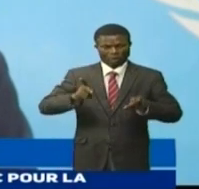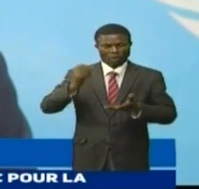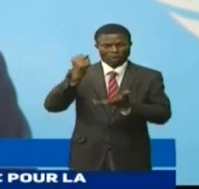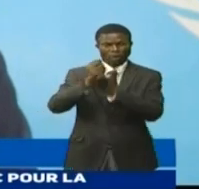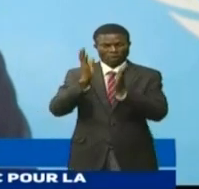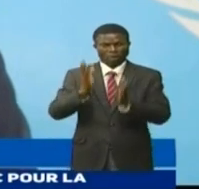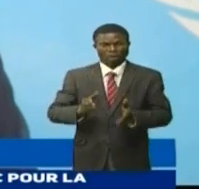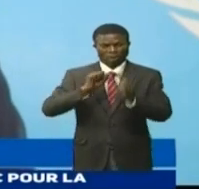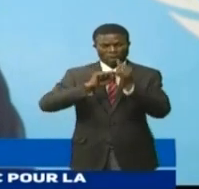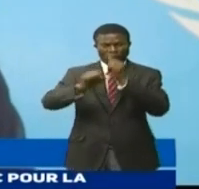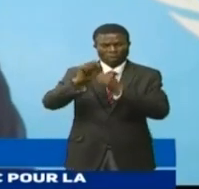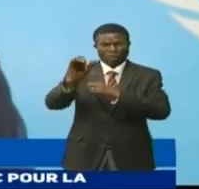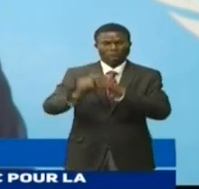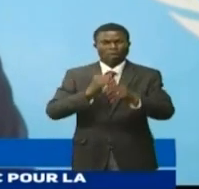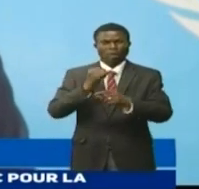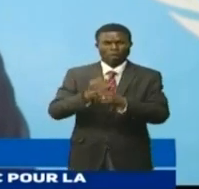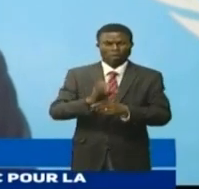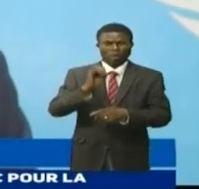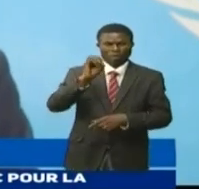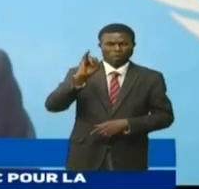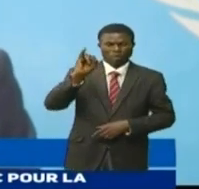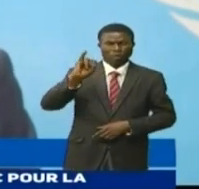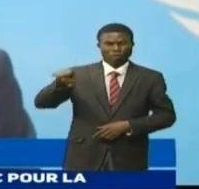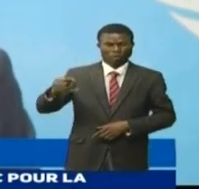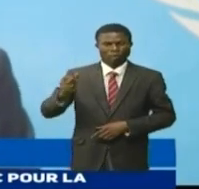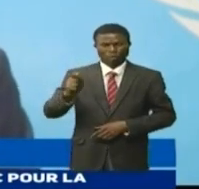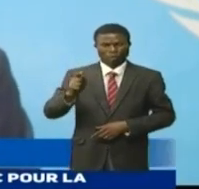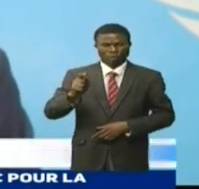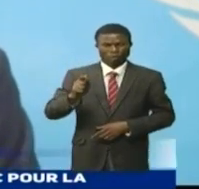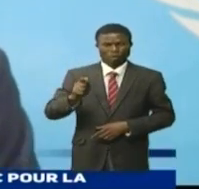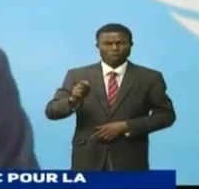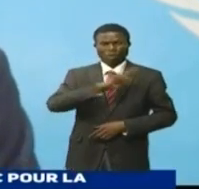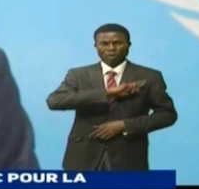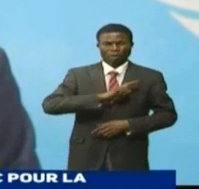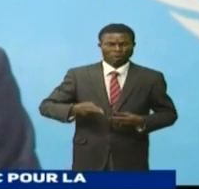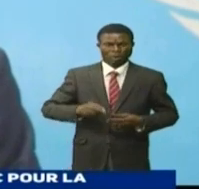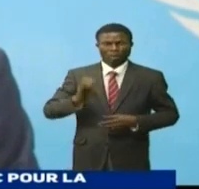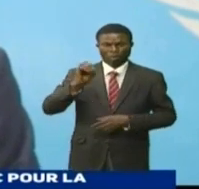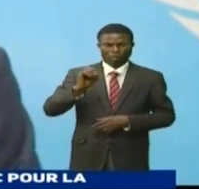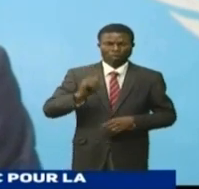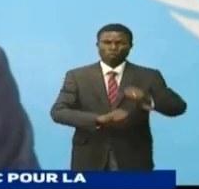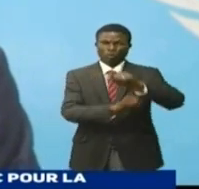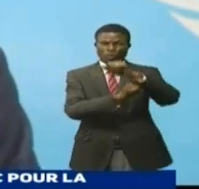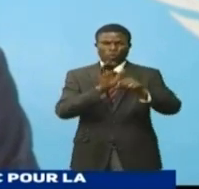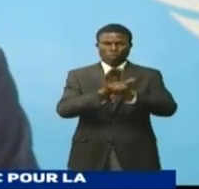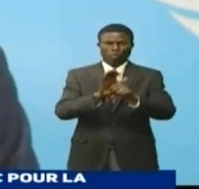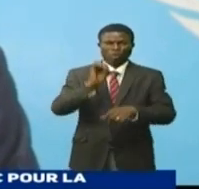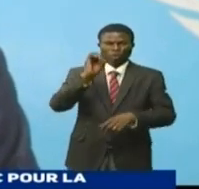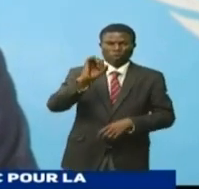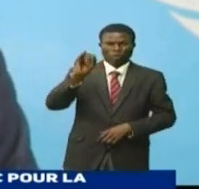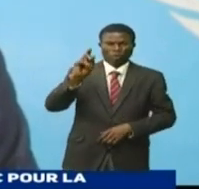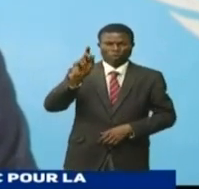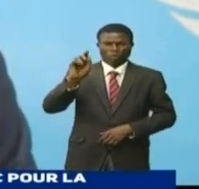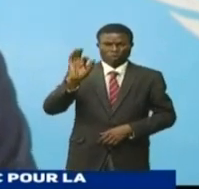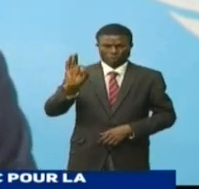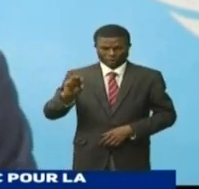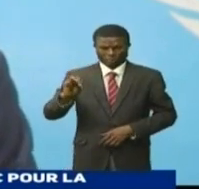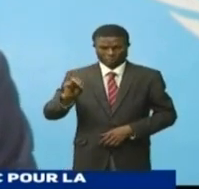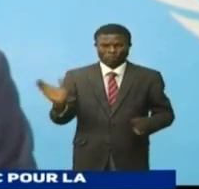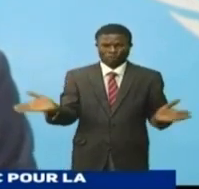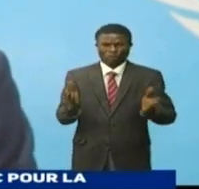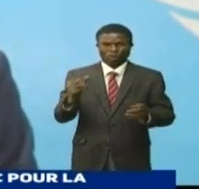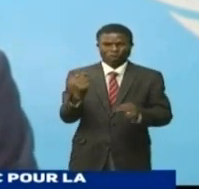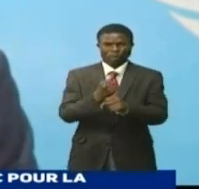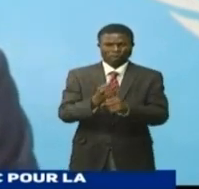coopération internationale jusqu'à un site et la puits techniques de nos hyène continuera à renforcer les efforts du gouvernement congolais dans